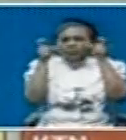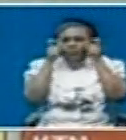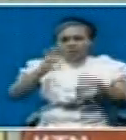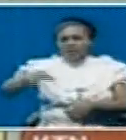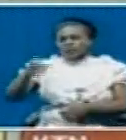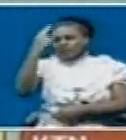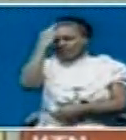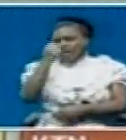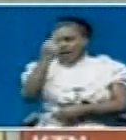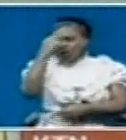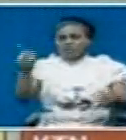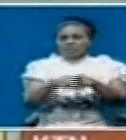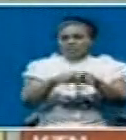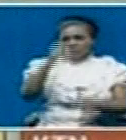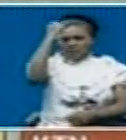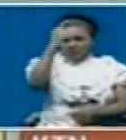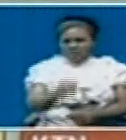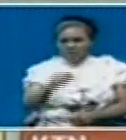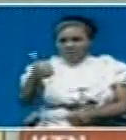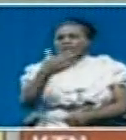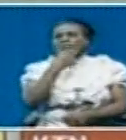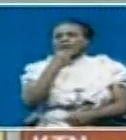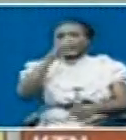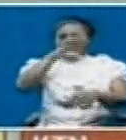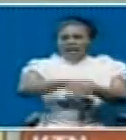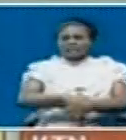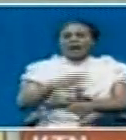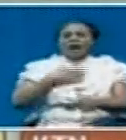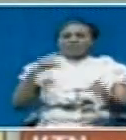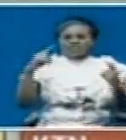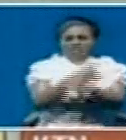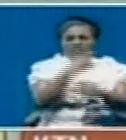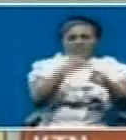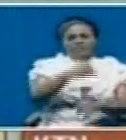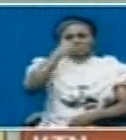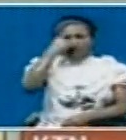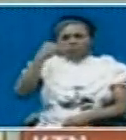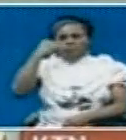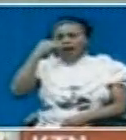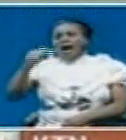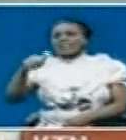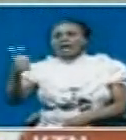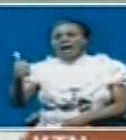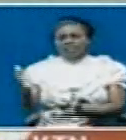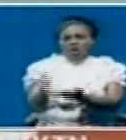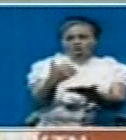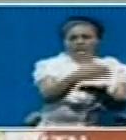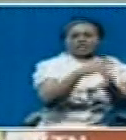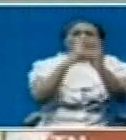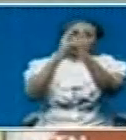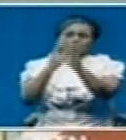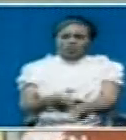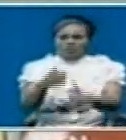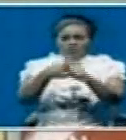ya Narok, na huko Kajiado jamaa alipatikana na misokoto kadhaa ya bangi. Taarifa hii na nyingine ni katika mseto wa taarifa